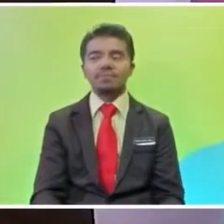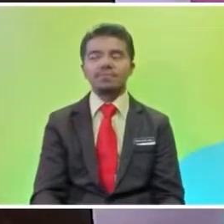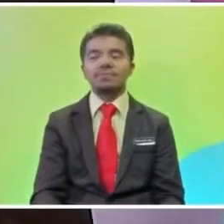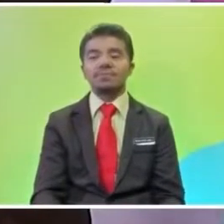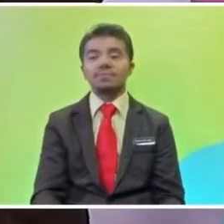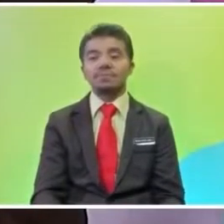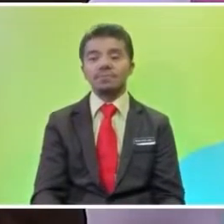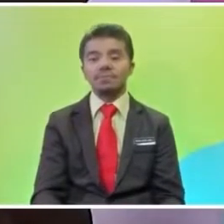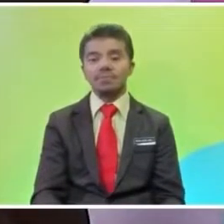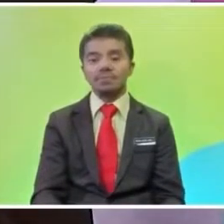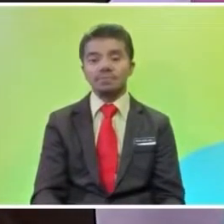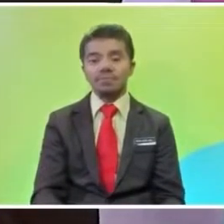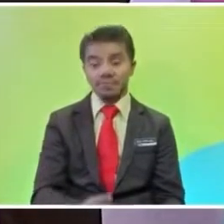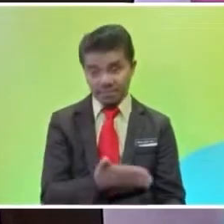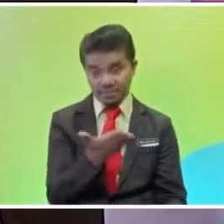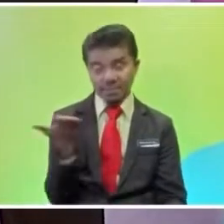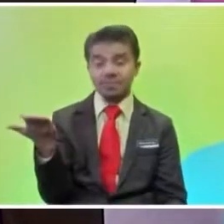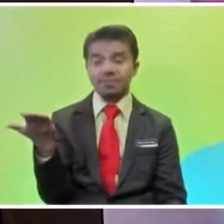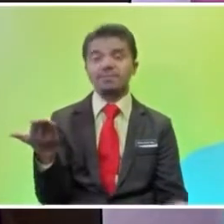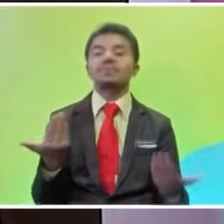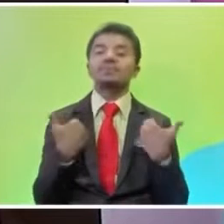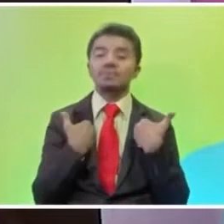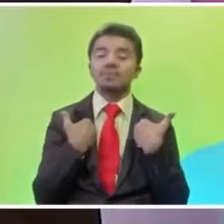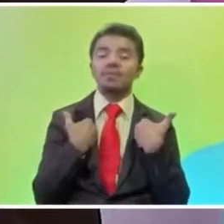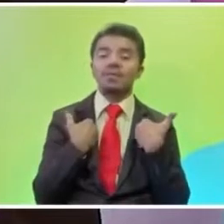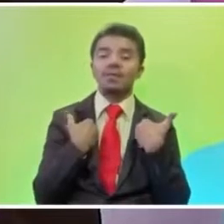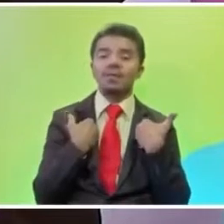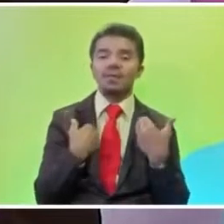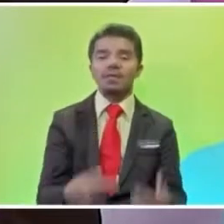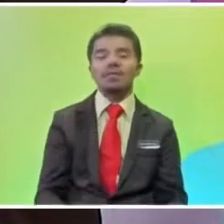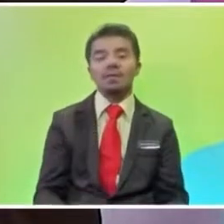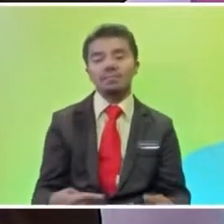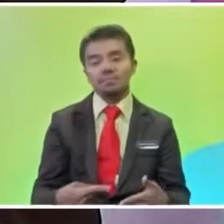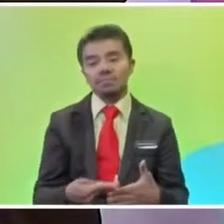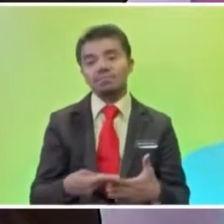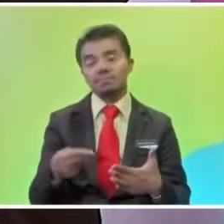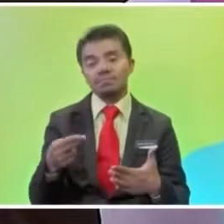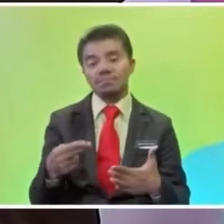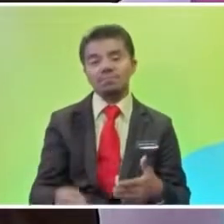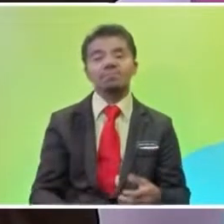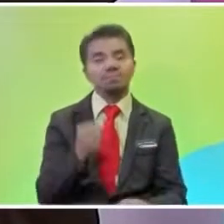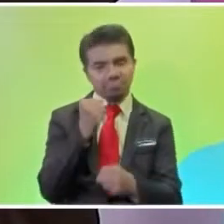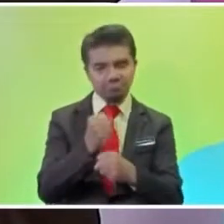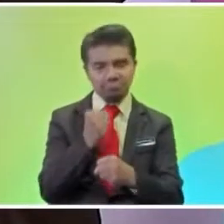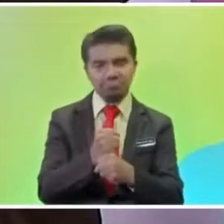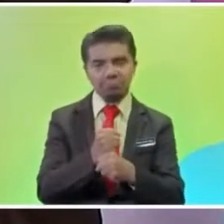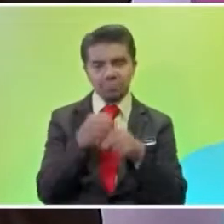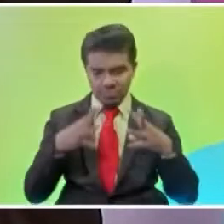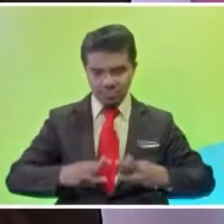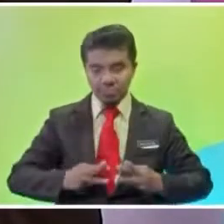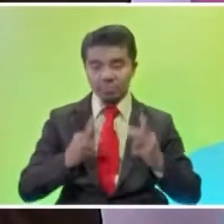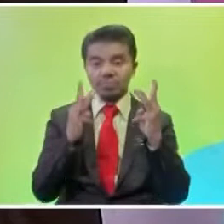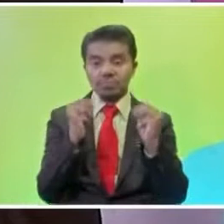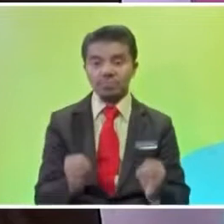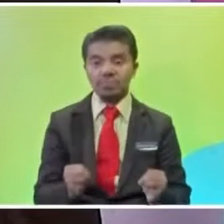seterusnya pula adalah hasil yang Kita tunjuk adalah hasil kerja murid jadi setelah mereka berbincang setelah